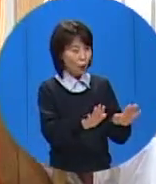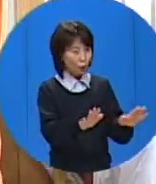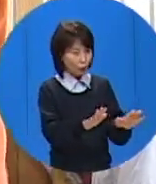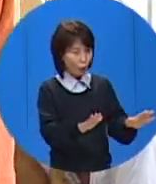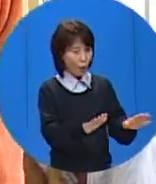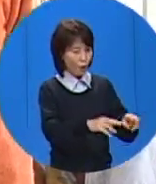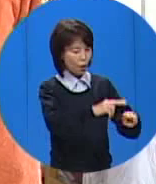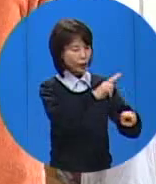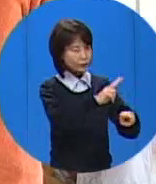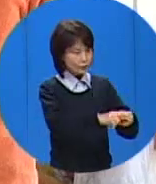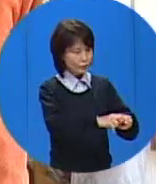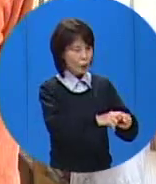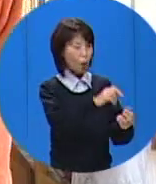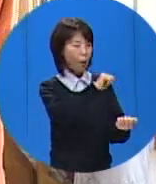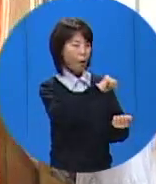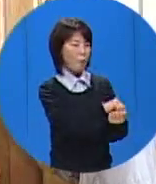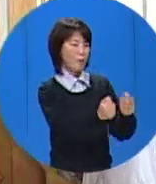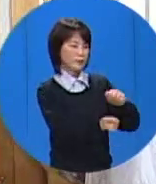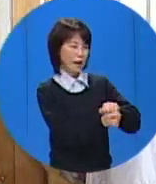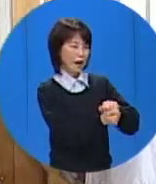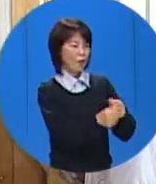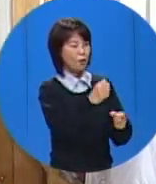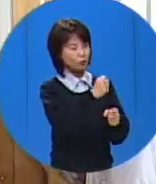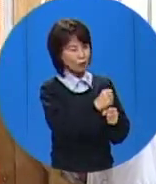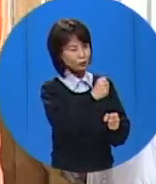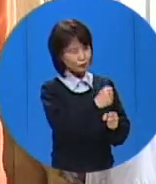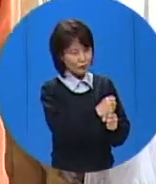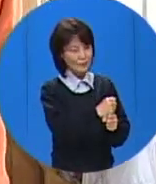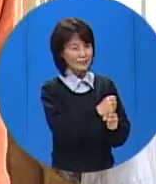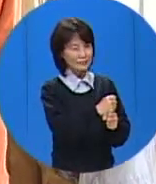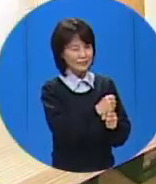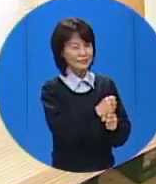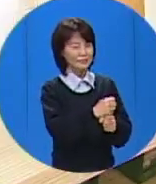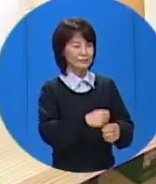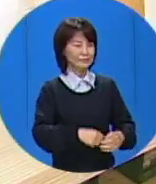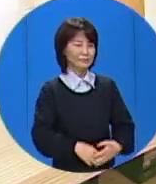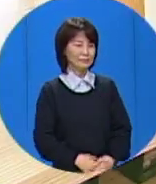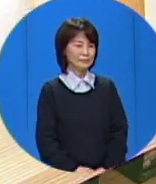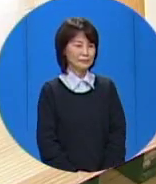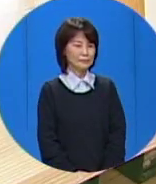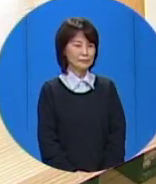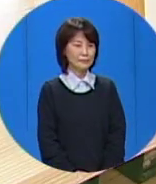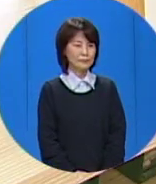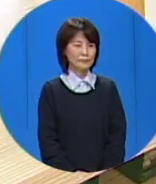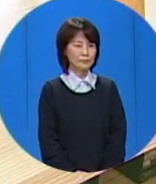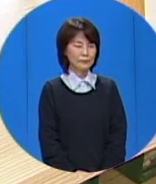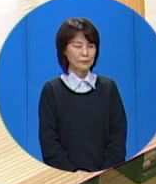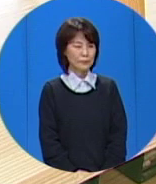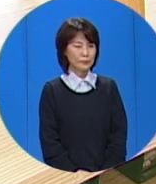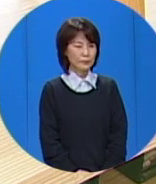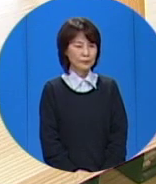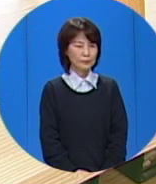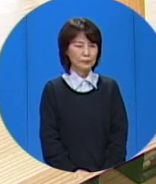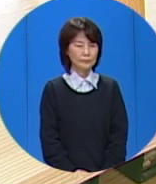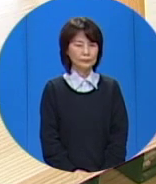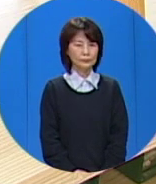の、ね、石とかおもちゃなどのもの、それからクラフト品ですね、を作って